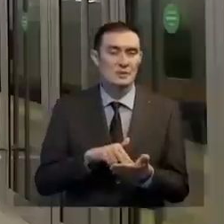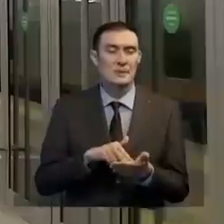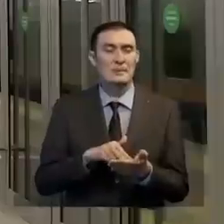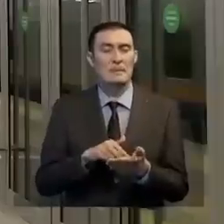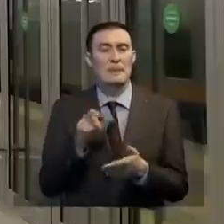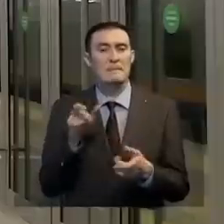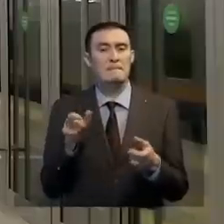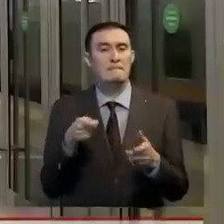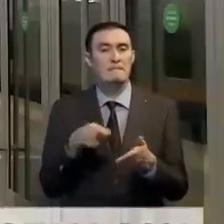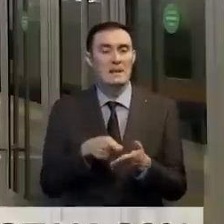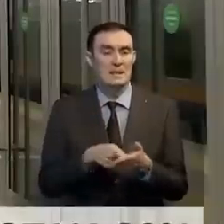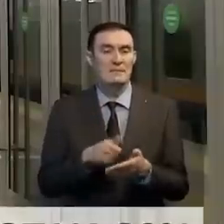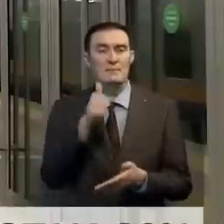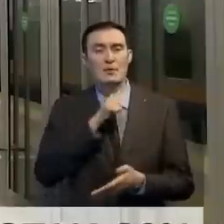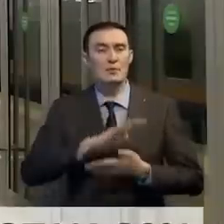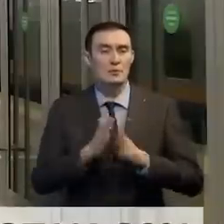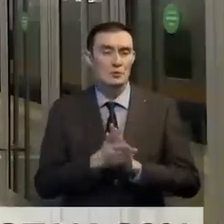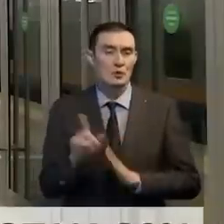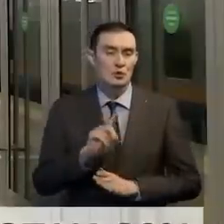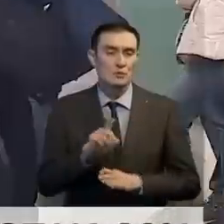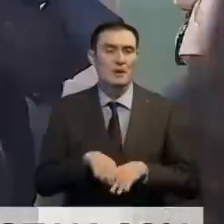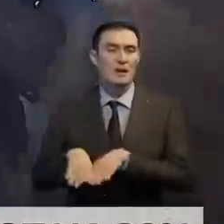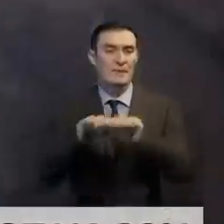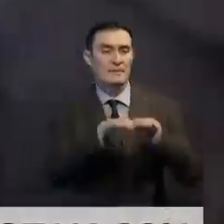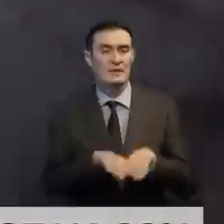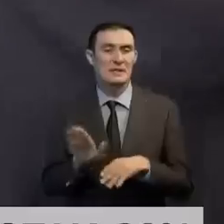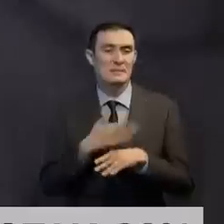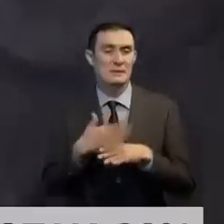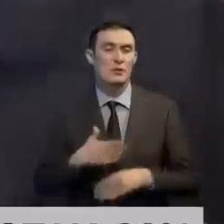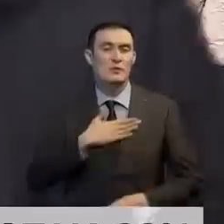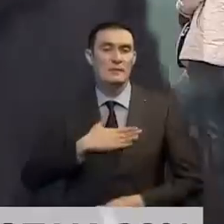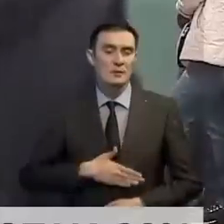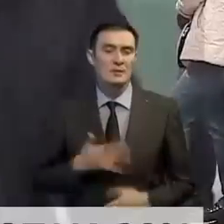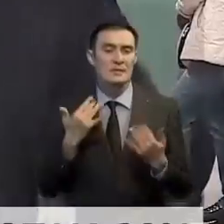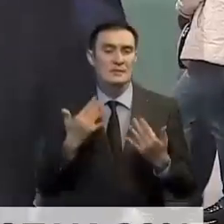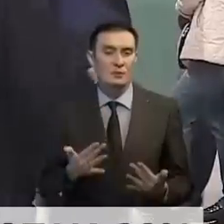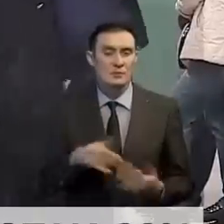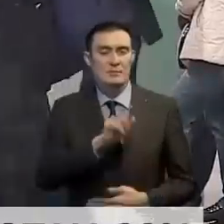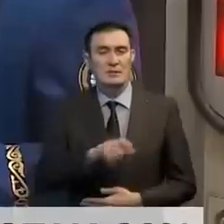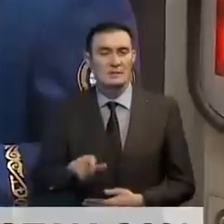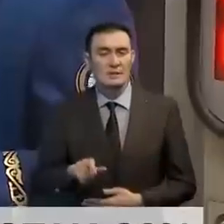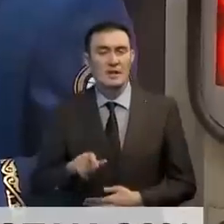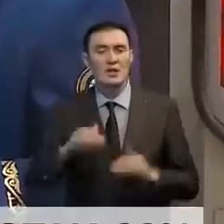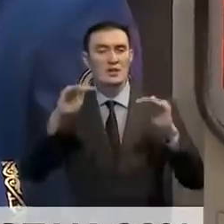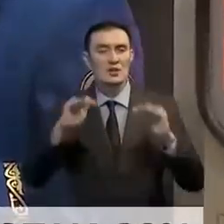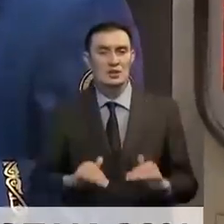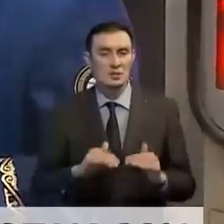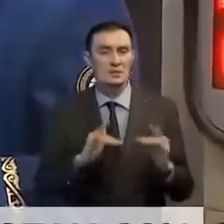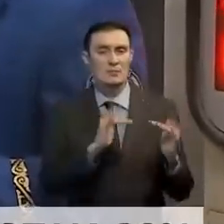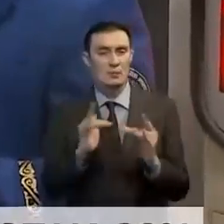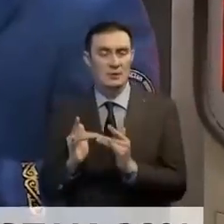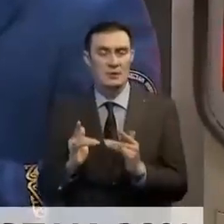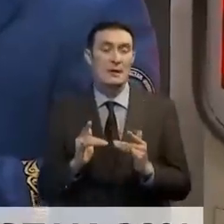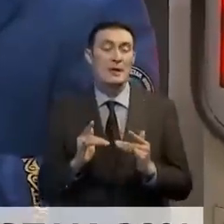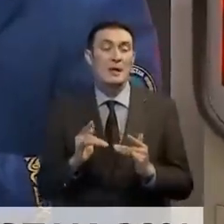стоимости проезда в пробном режиме, чтобы, цитирую, равномерно распределить и удовлетворить спрос пассажиров на нижние полки. Конец